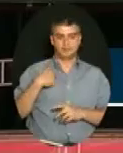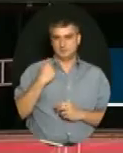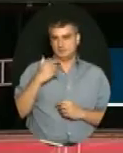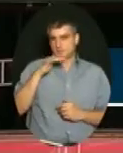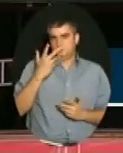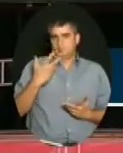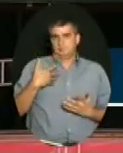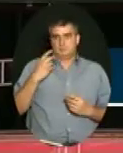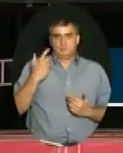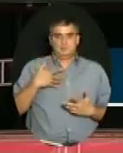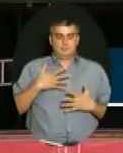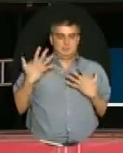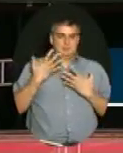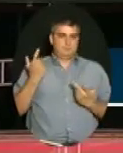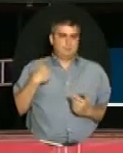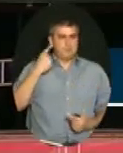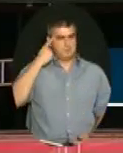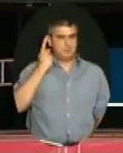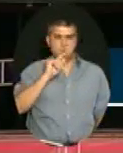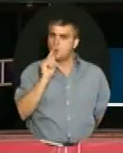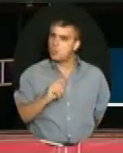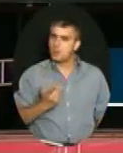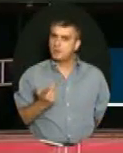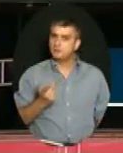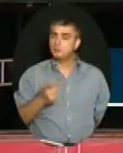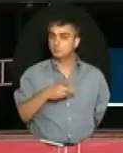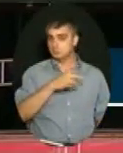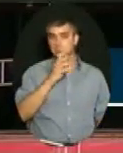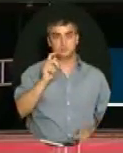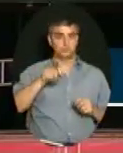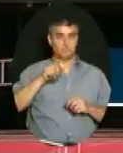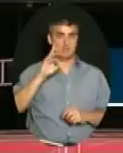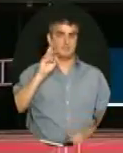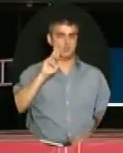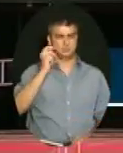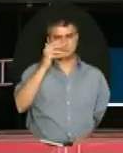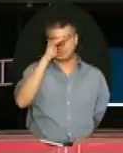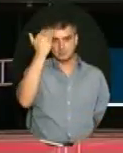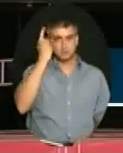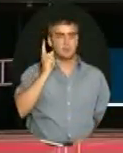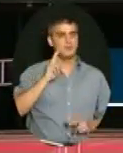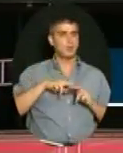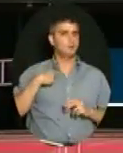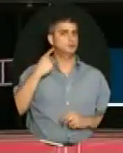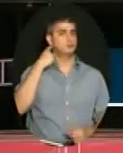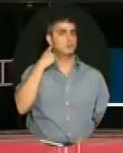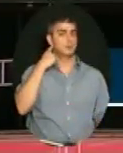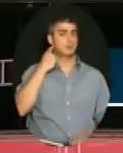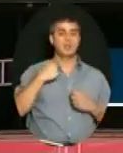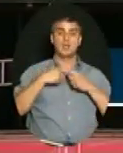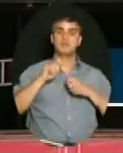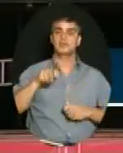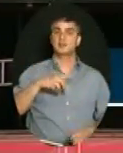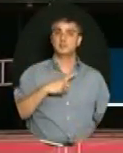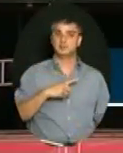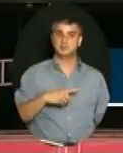קצת, וחשבתי אולי שרוזן טיפה הגזים, אבל אז שמעתי את חבר